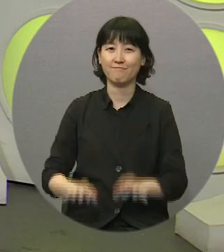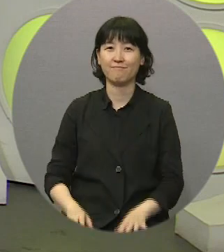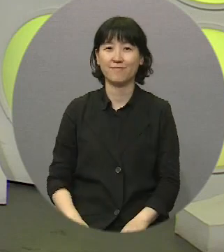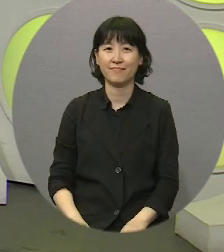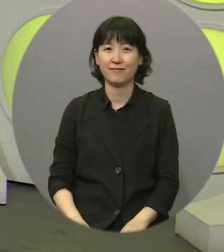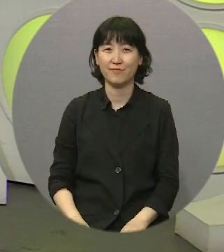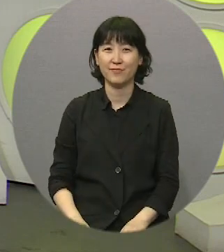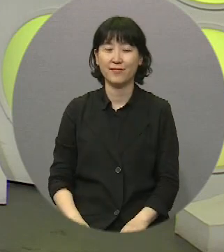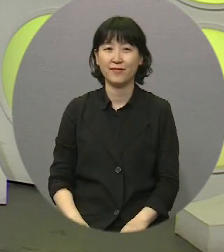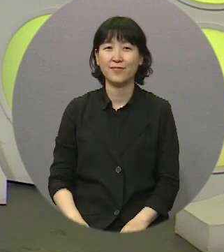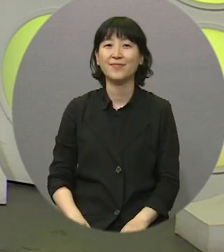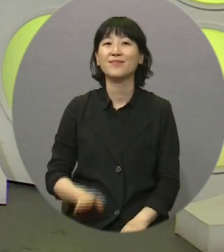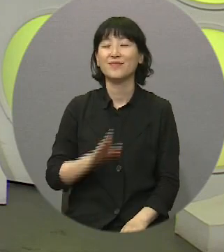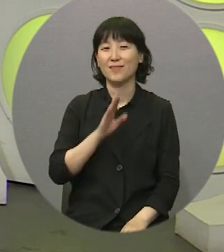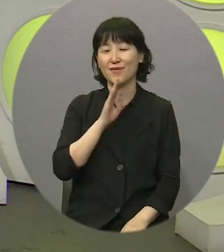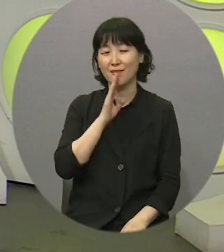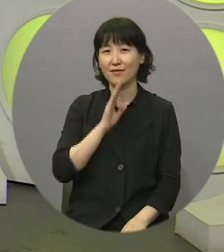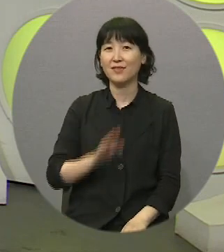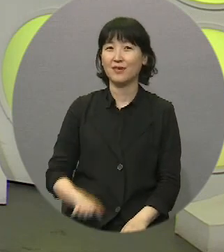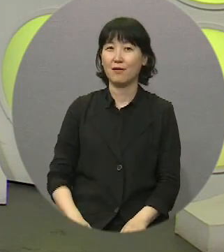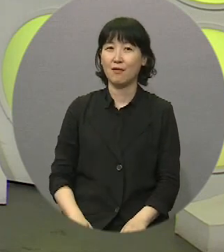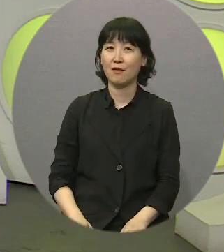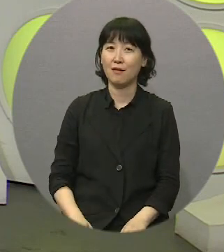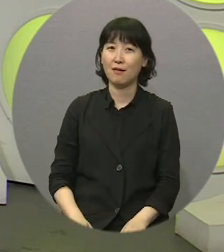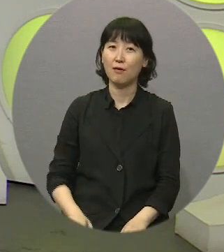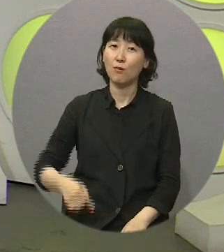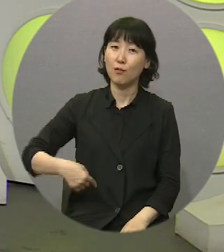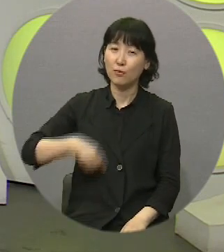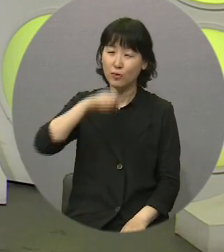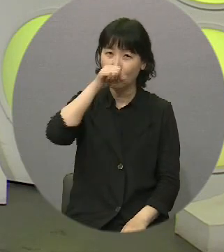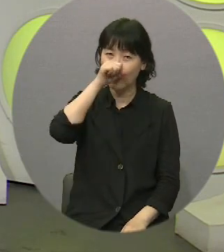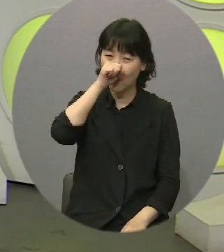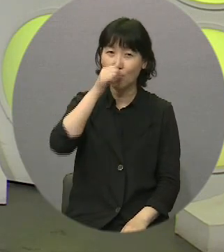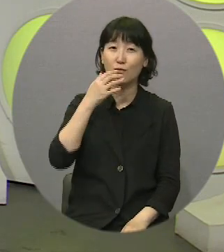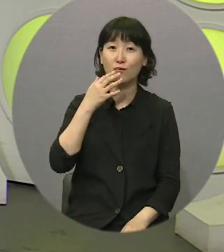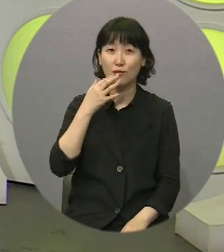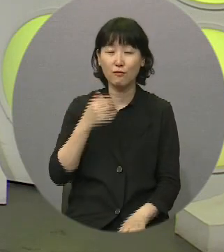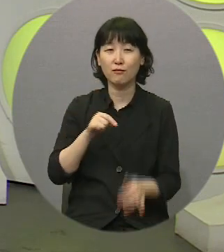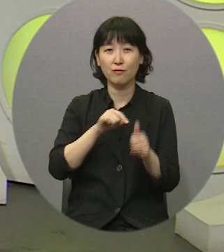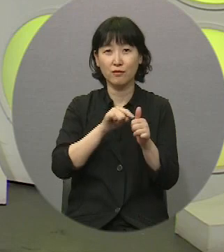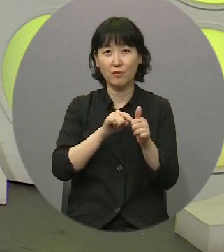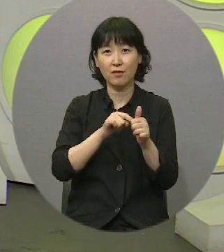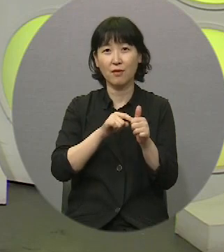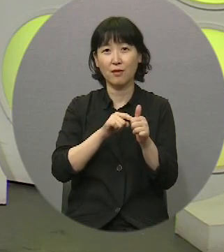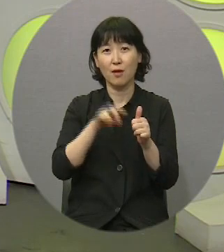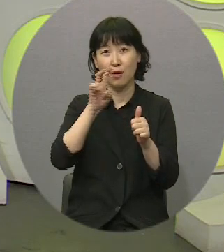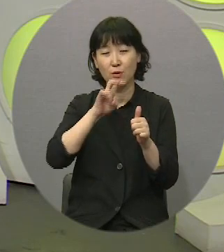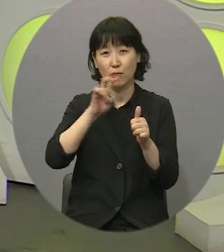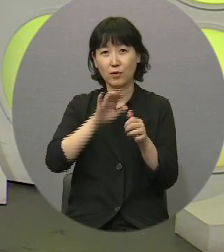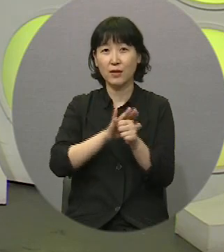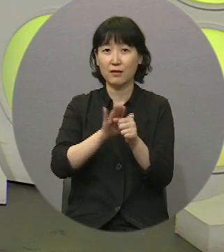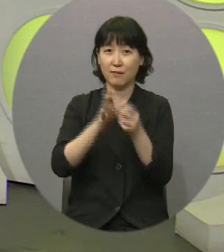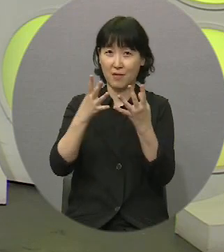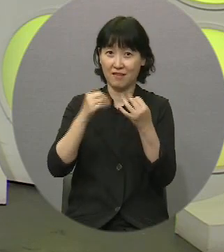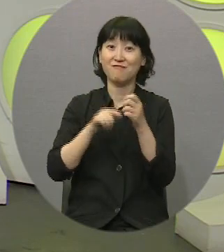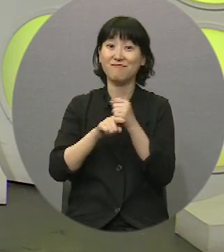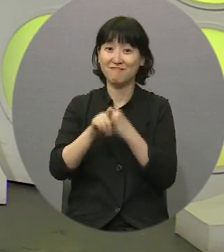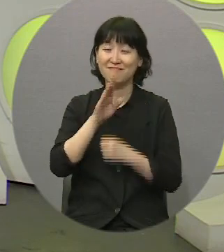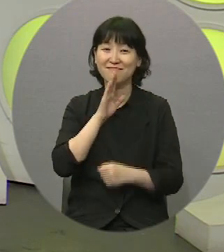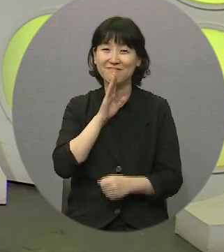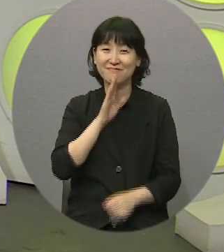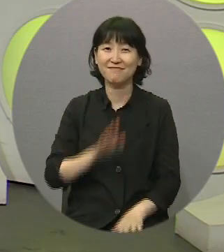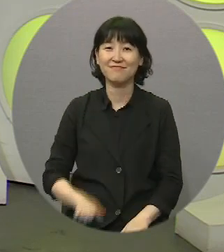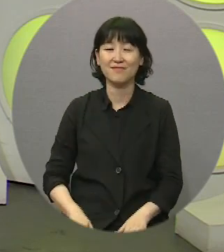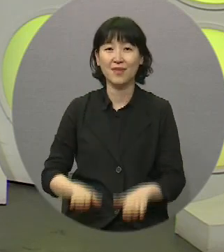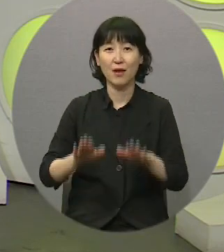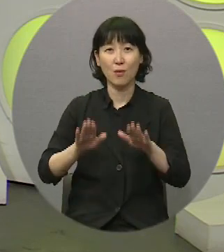아 그래서 너무 참 부럽기도 하고 우리 김지민 씨 노래가 굉장히 많은 사랑을 받고 있지 않나 그런 생각이 드는데요. 네. 오늘 들려주실